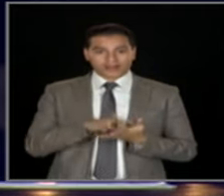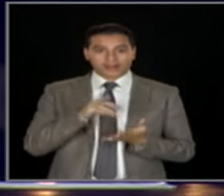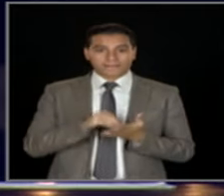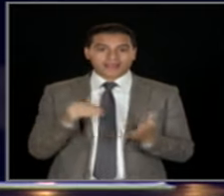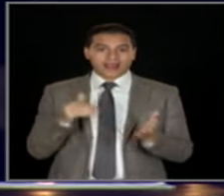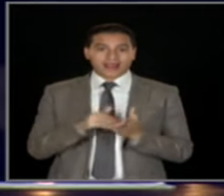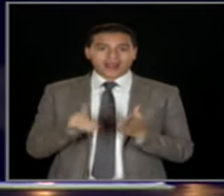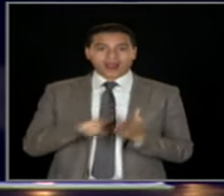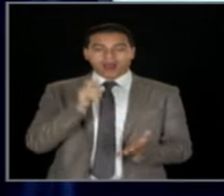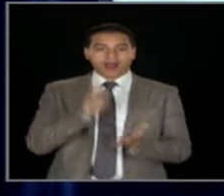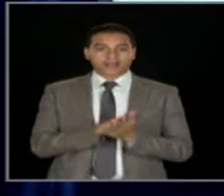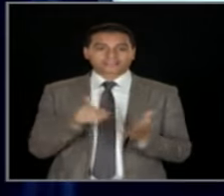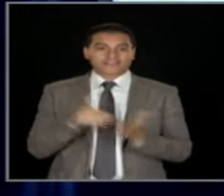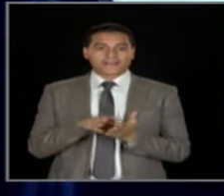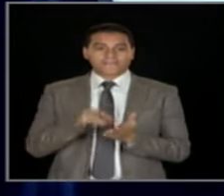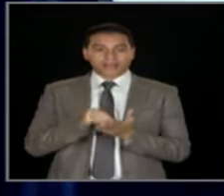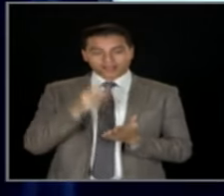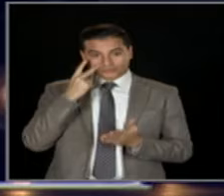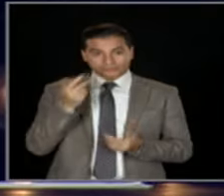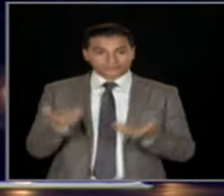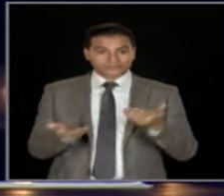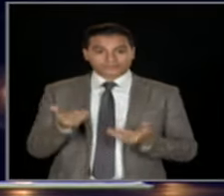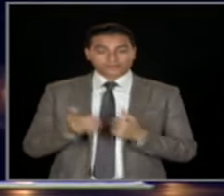الفقرة الأخيرة من نقطة البداية.